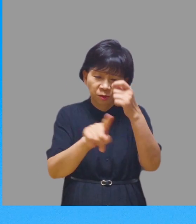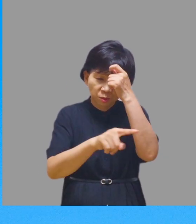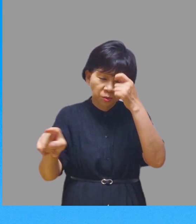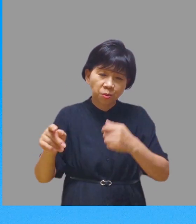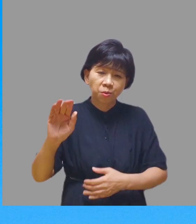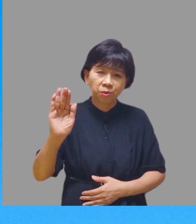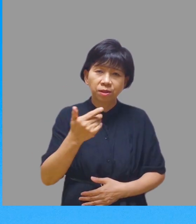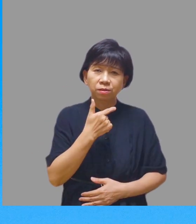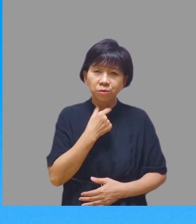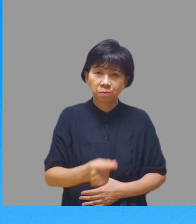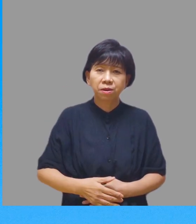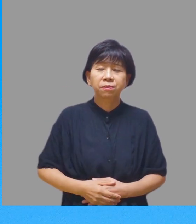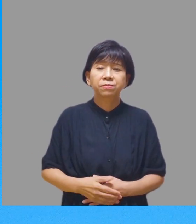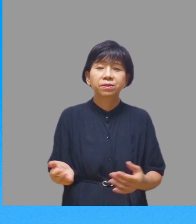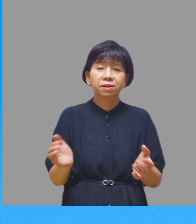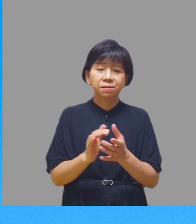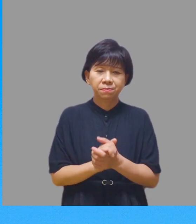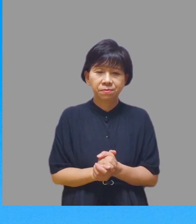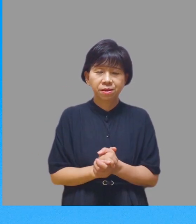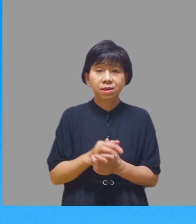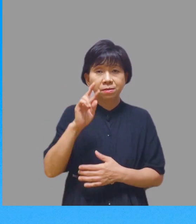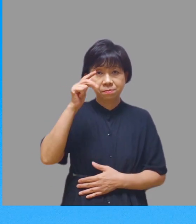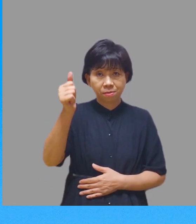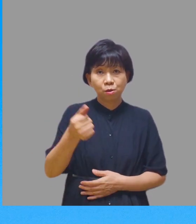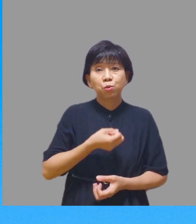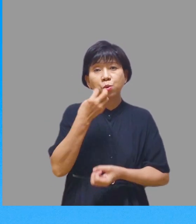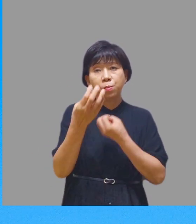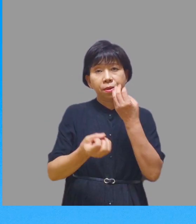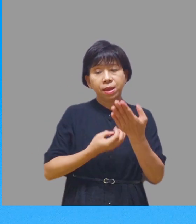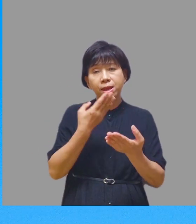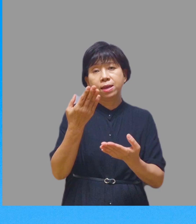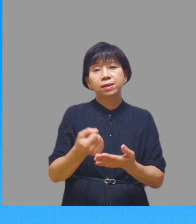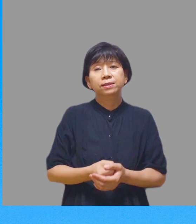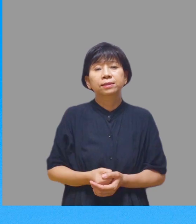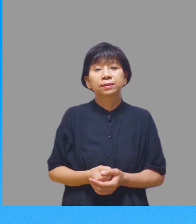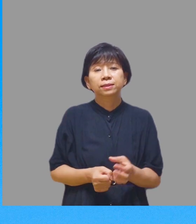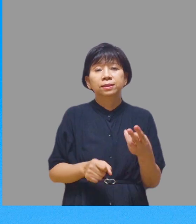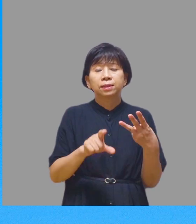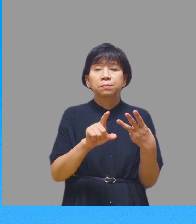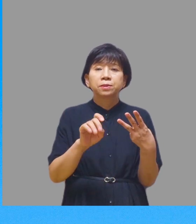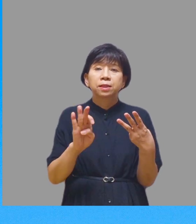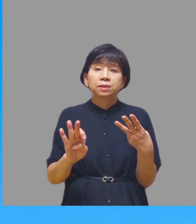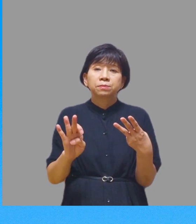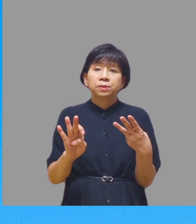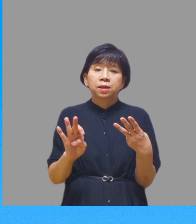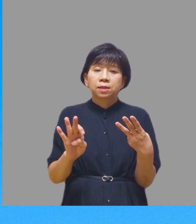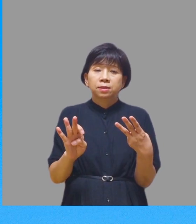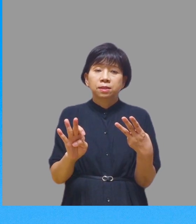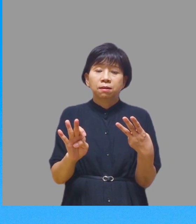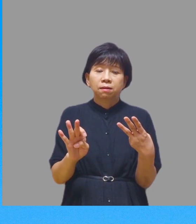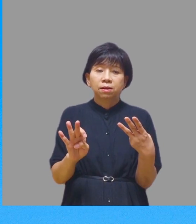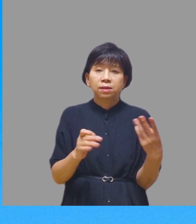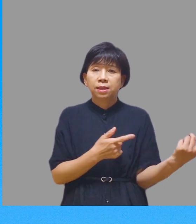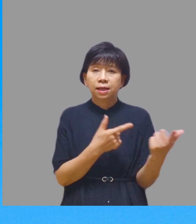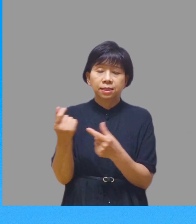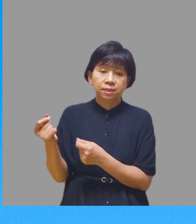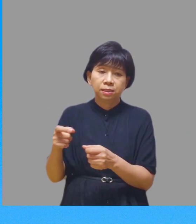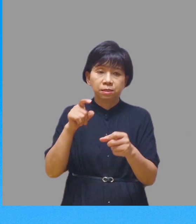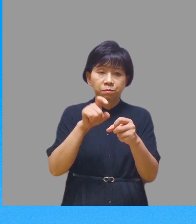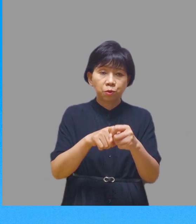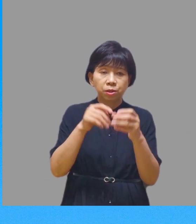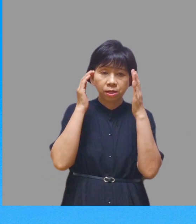있기를 소망합니다. 아멘. 바울의 고백 한 가지 더 볼까요? 14절에 보니까요. 14절을 한번 같이